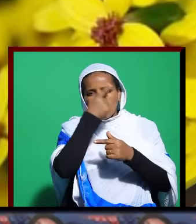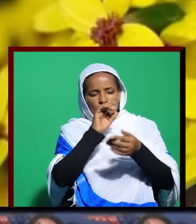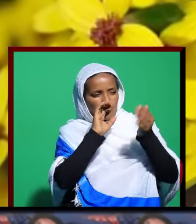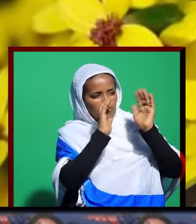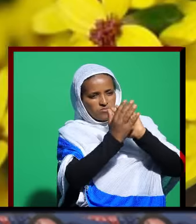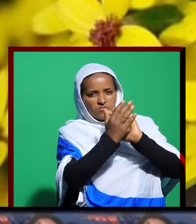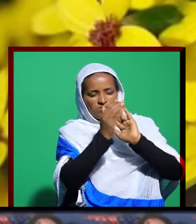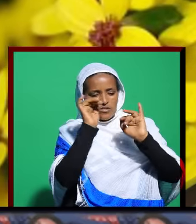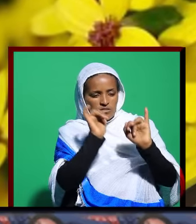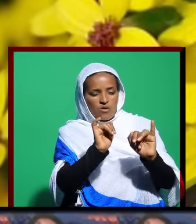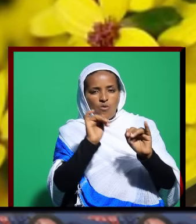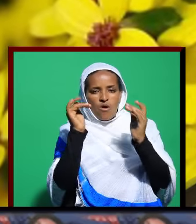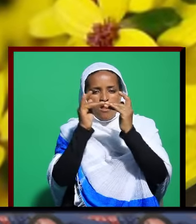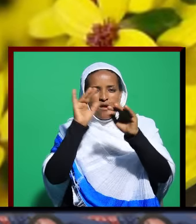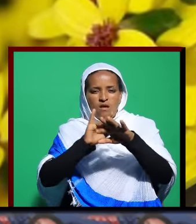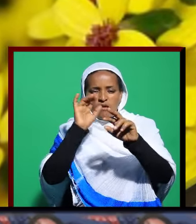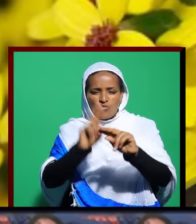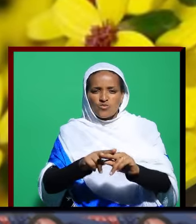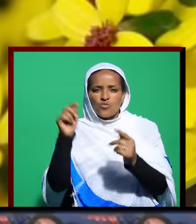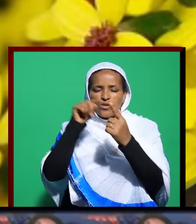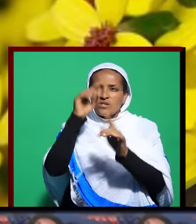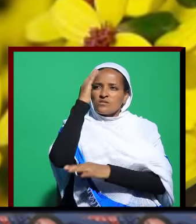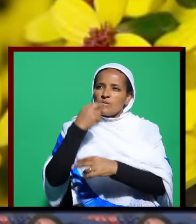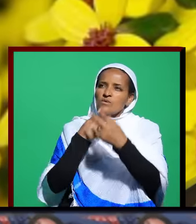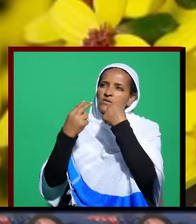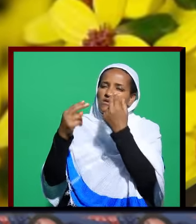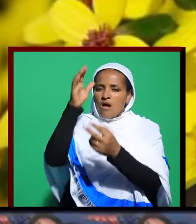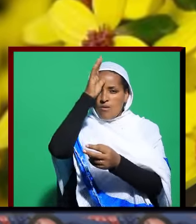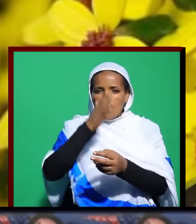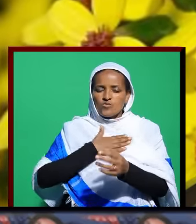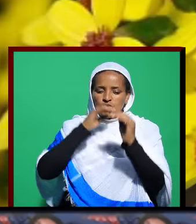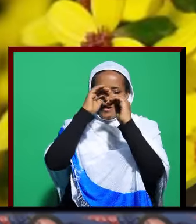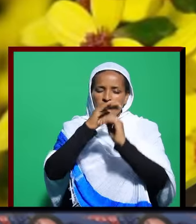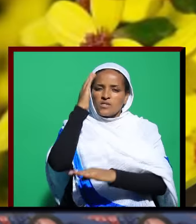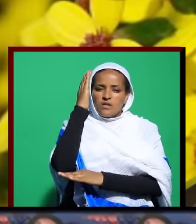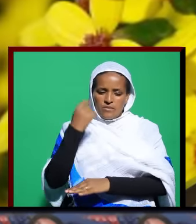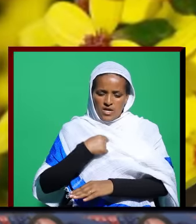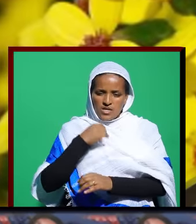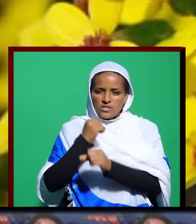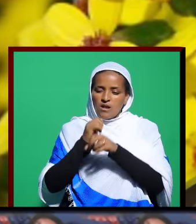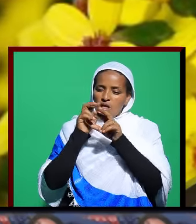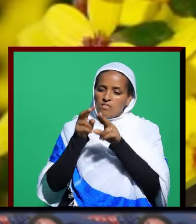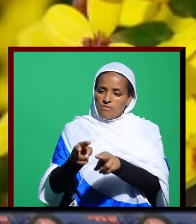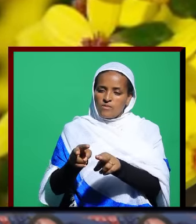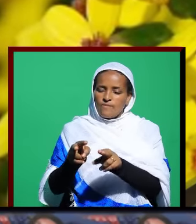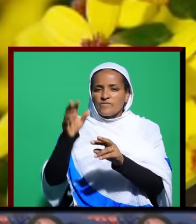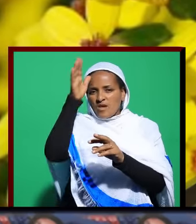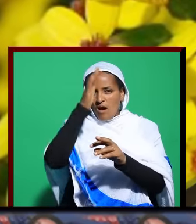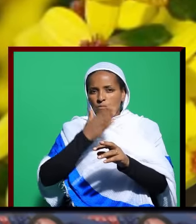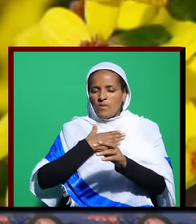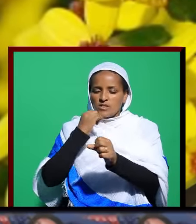ወደ ምስራቅ መለሰና እዛው አልጋው ላይ እንደሆነ ወደ እግዚአብሔር ጮኸ። የአባቶቼ አምላክ እግዚአብሔር የእኔም ስራ